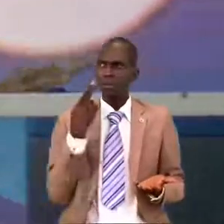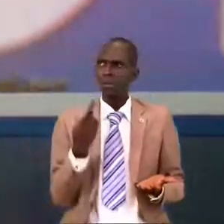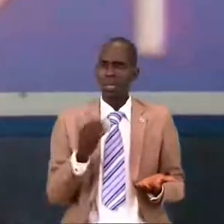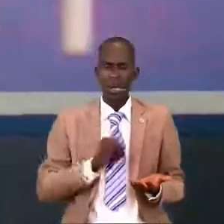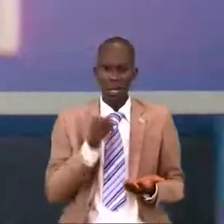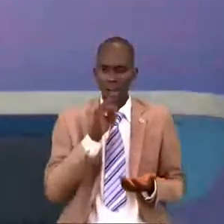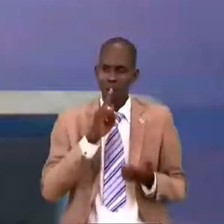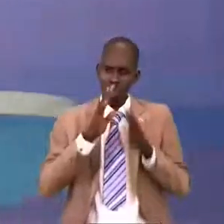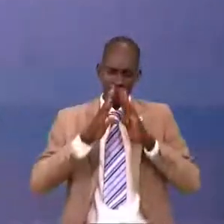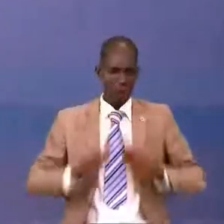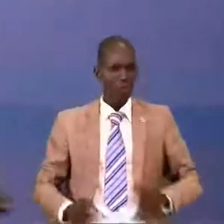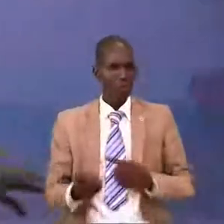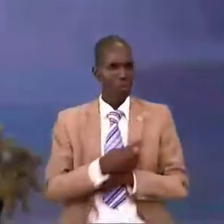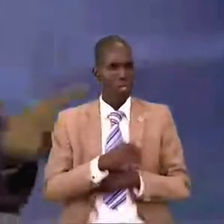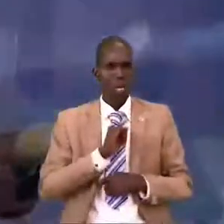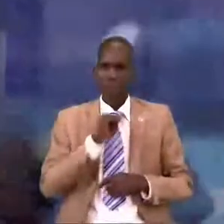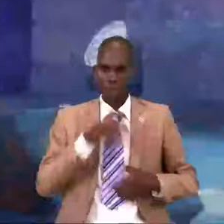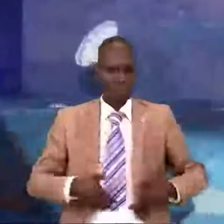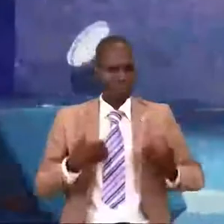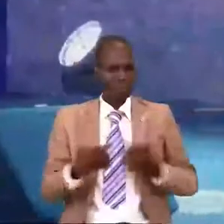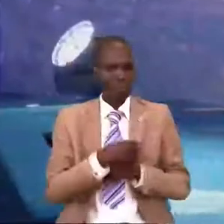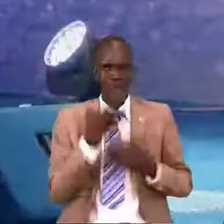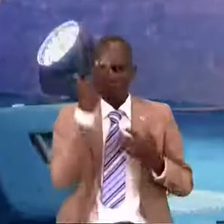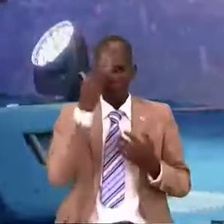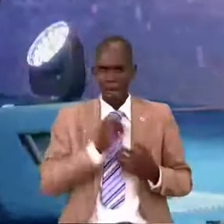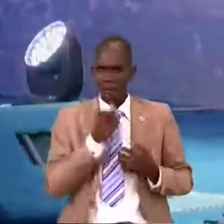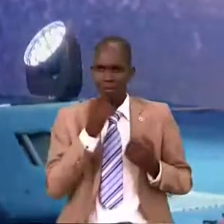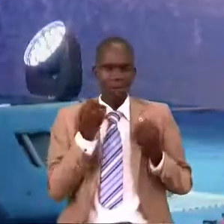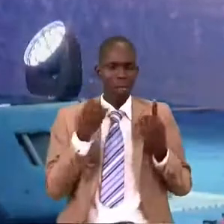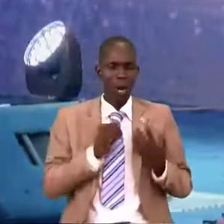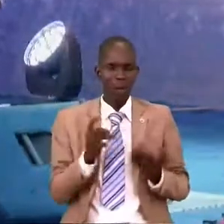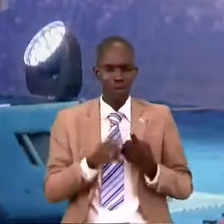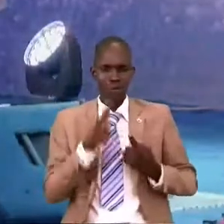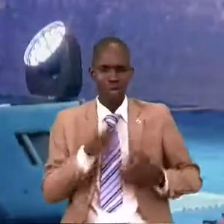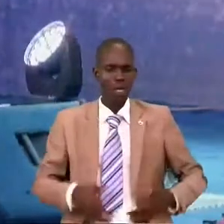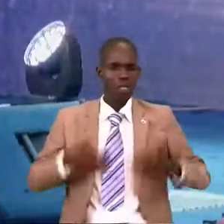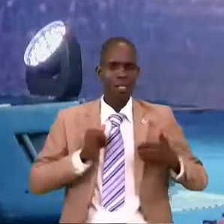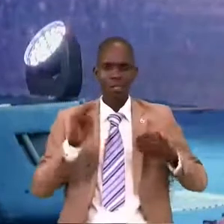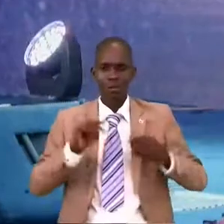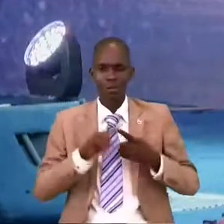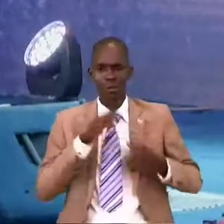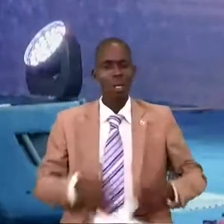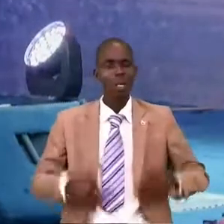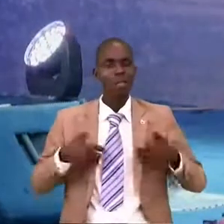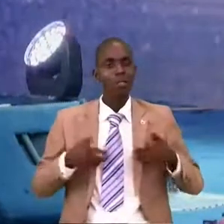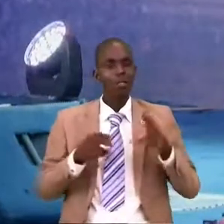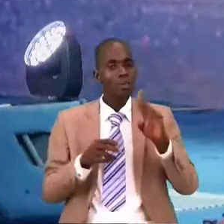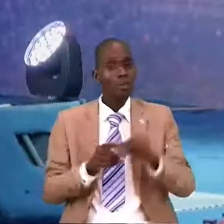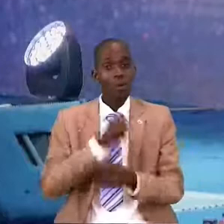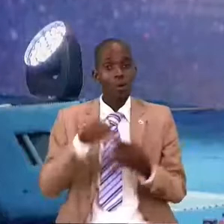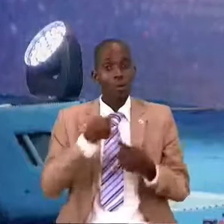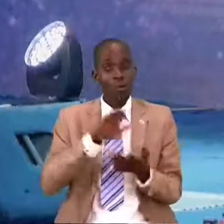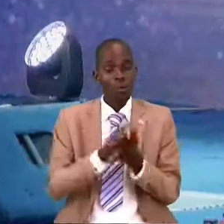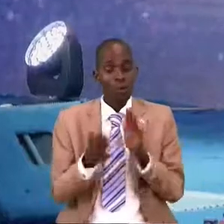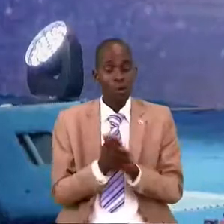devenons enfants de Dieu, il transforme nos vies. Il veut que nous soyons comme Dieu. Et il dit, il est lent